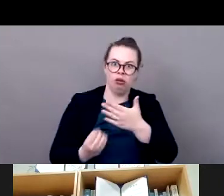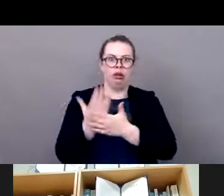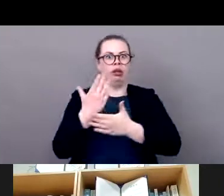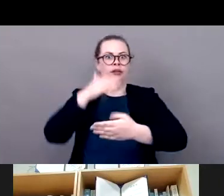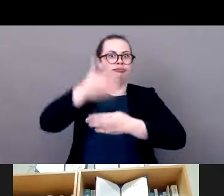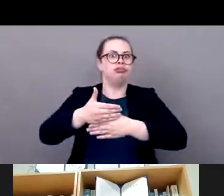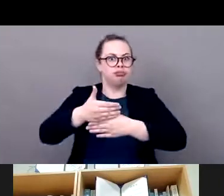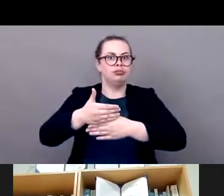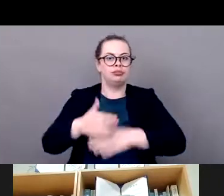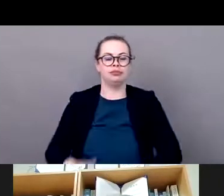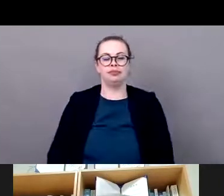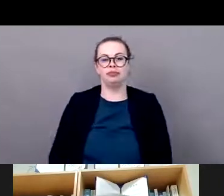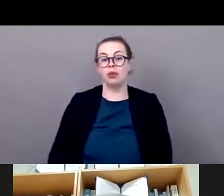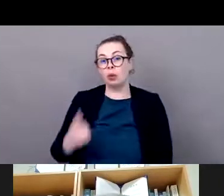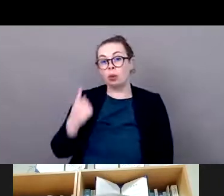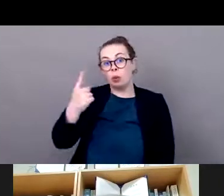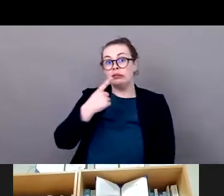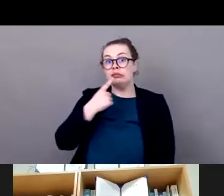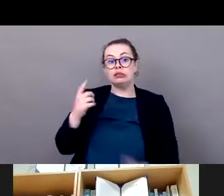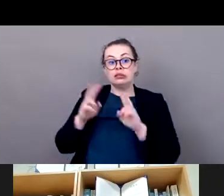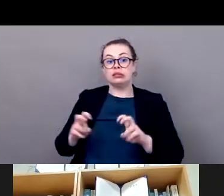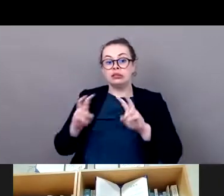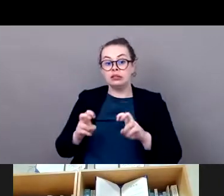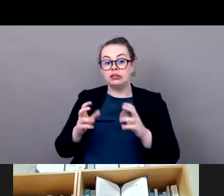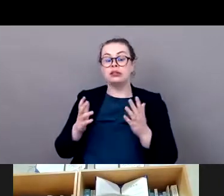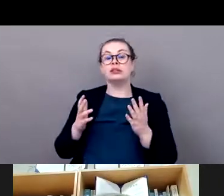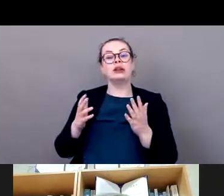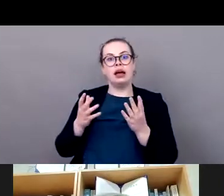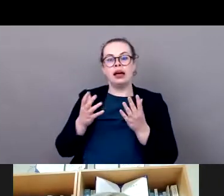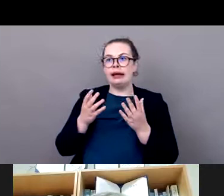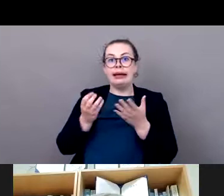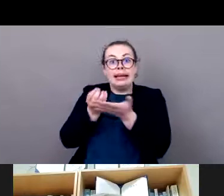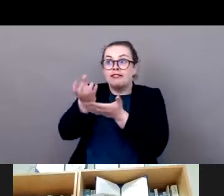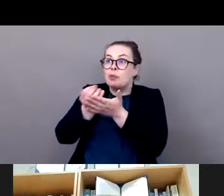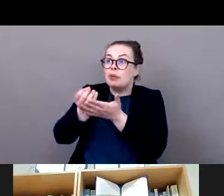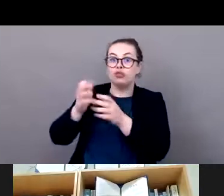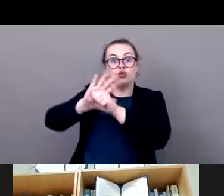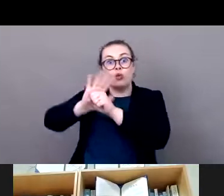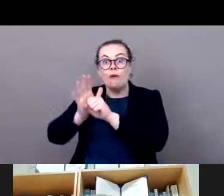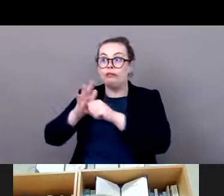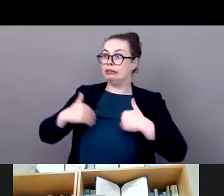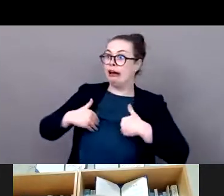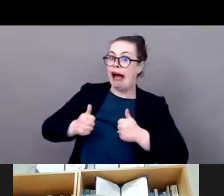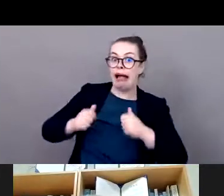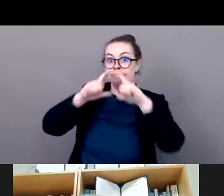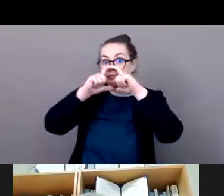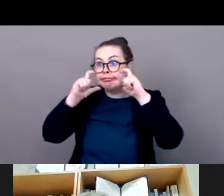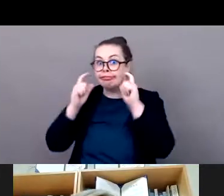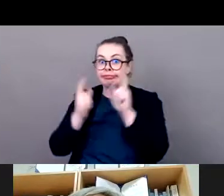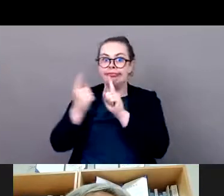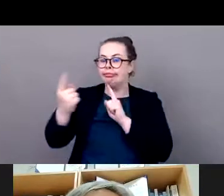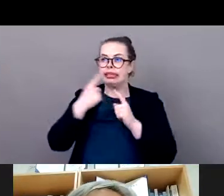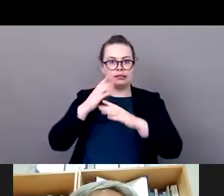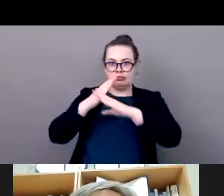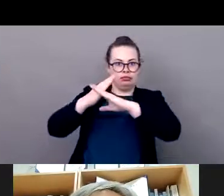Première barrière en commun, manque d'accès à des informations sur la COVID-19 pour toutes